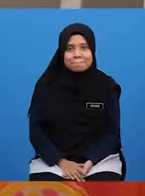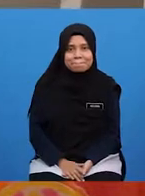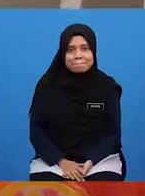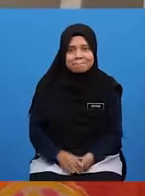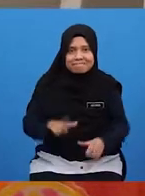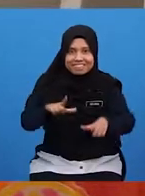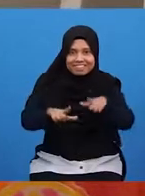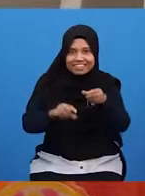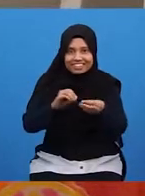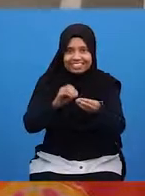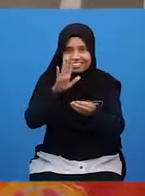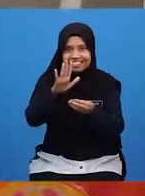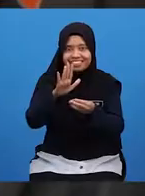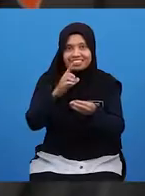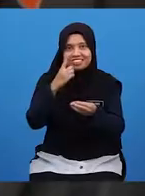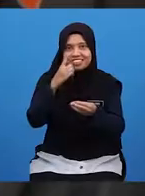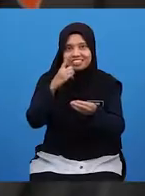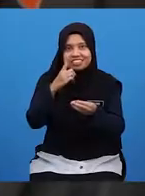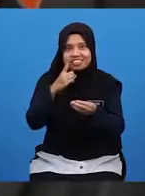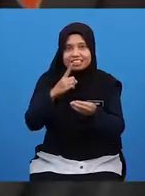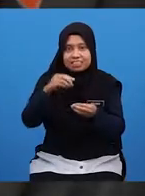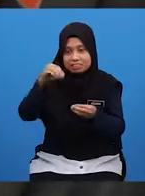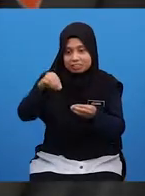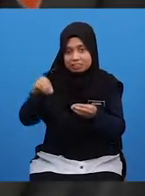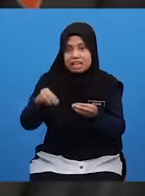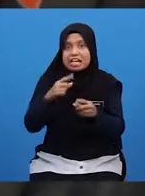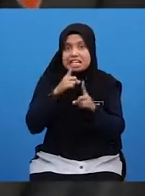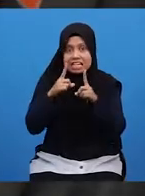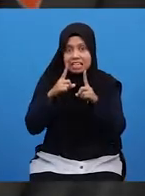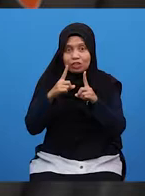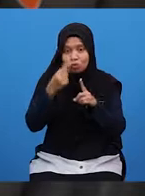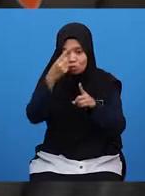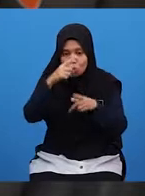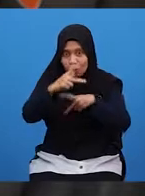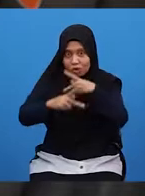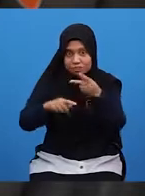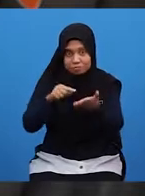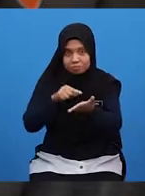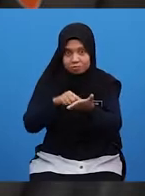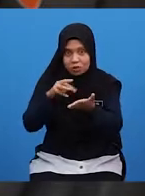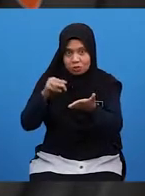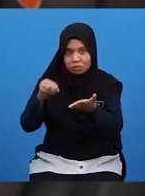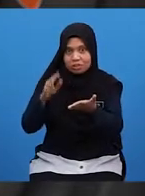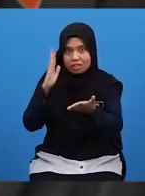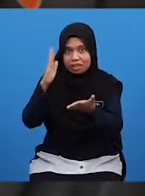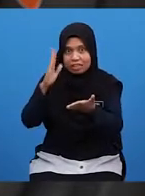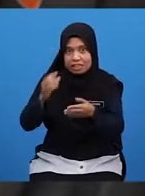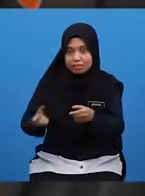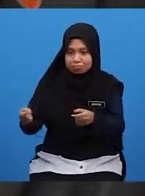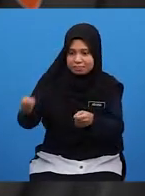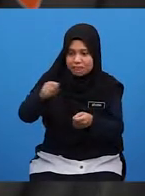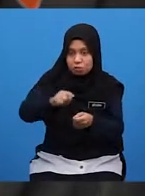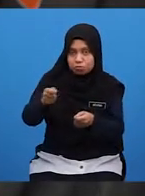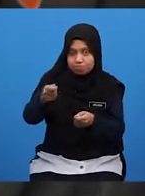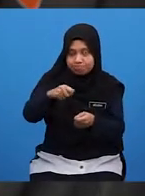Mencedut lilin batik lukis. Untuk proses ini, murid-murid akan mencedut lilin yang telah dipanaskan